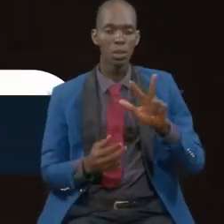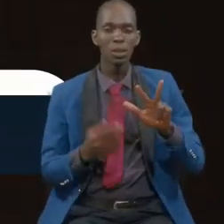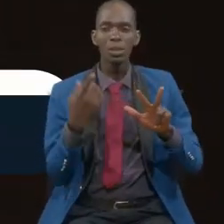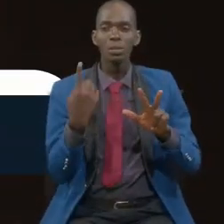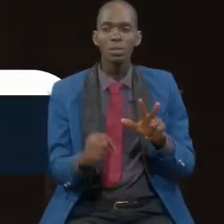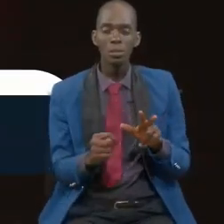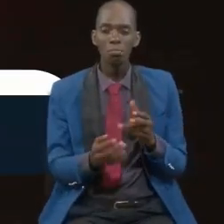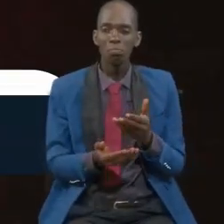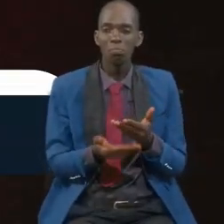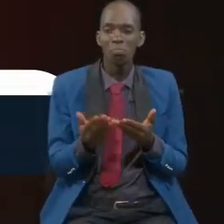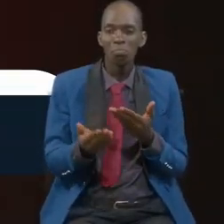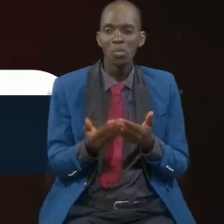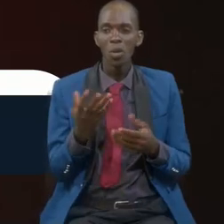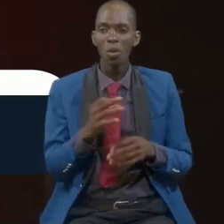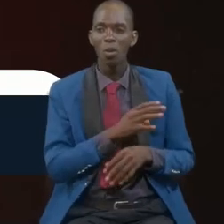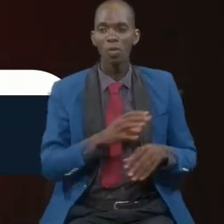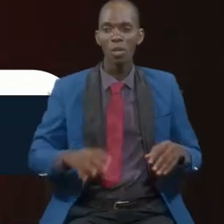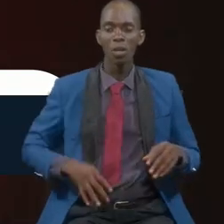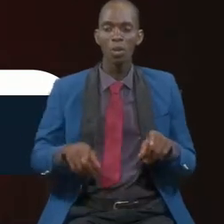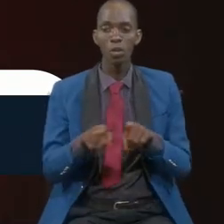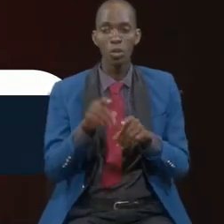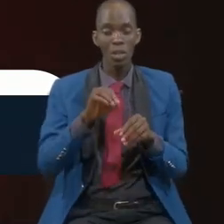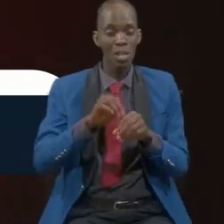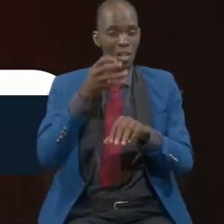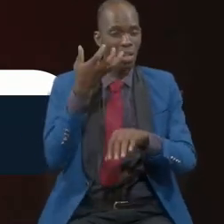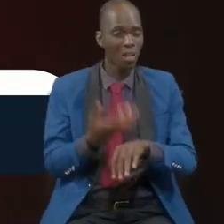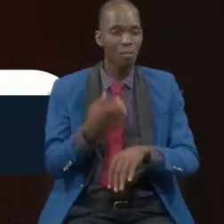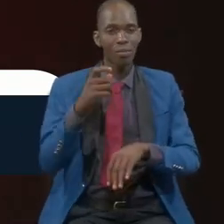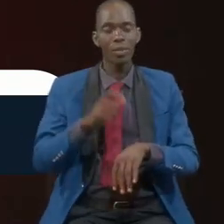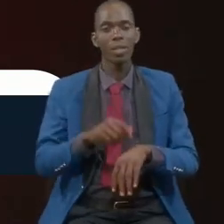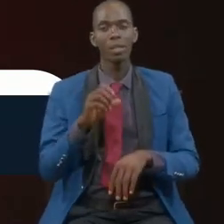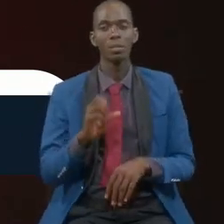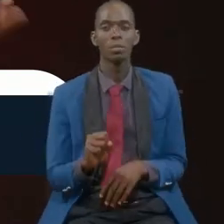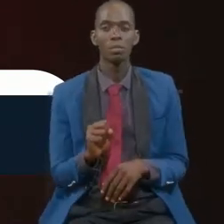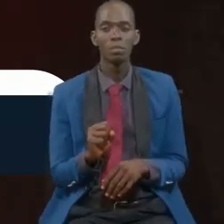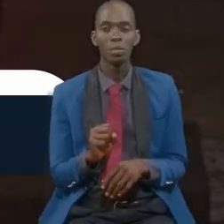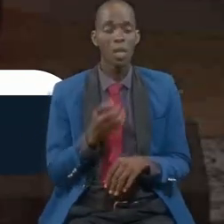Christ même en temps difficile.